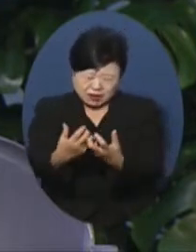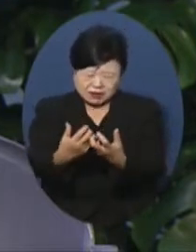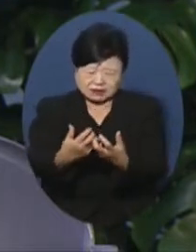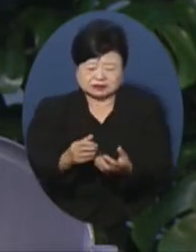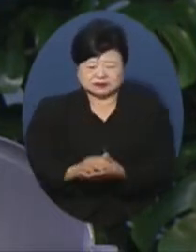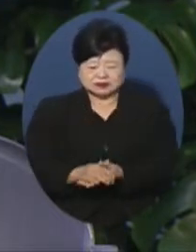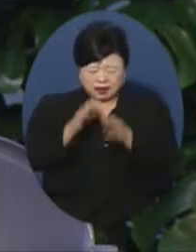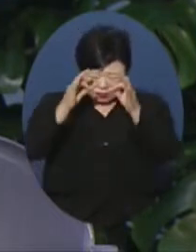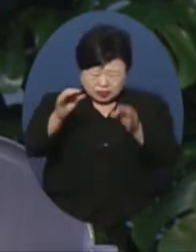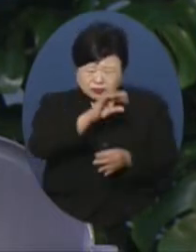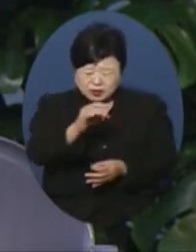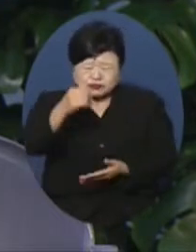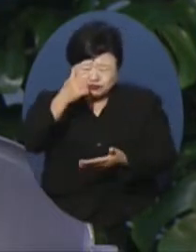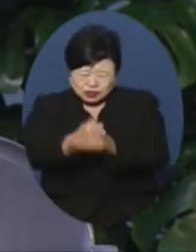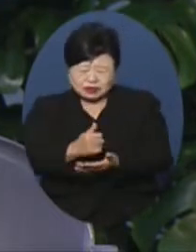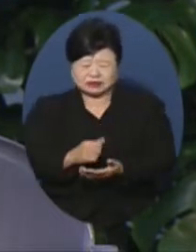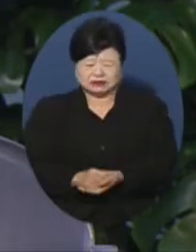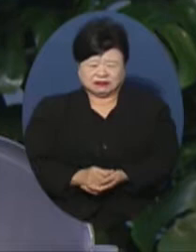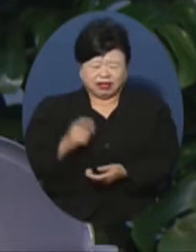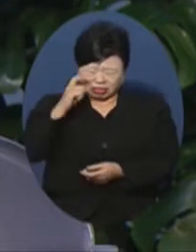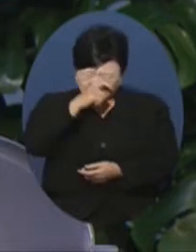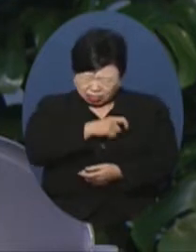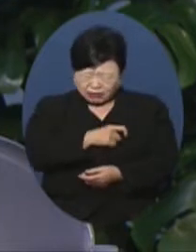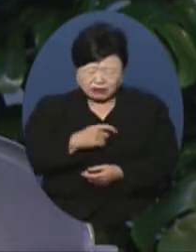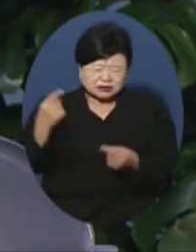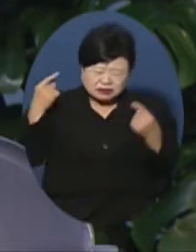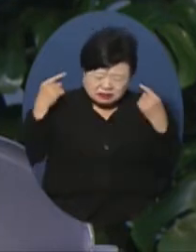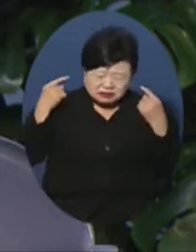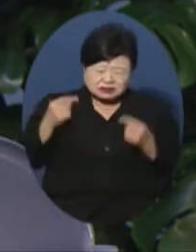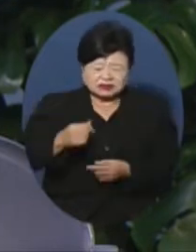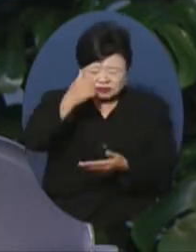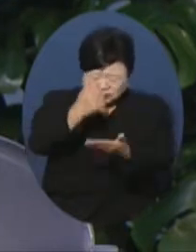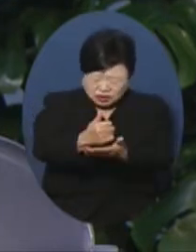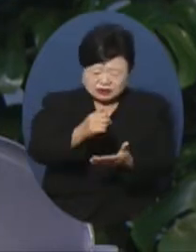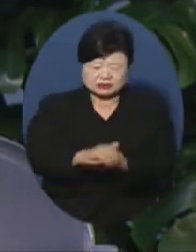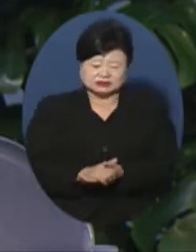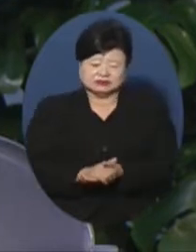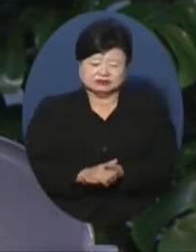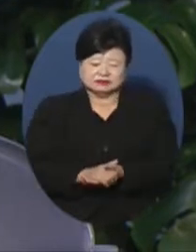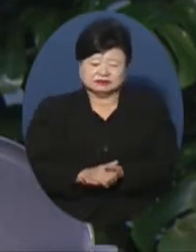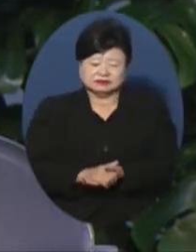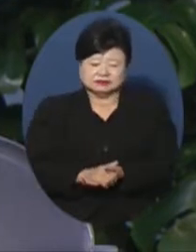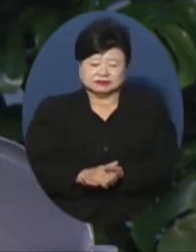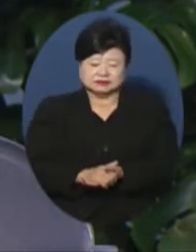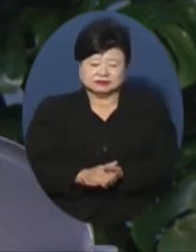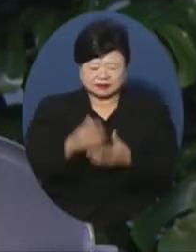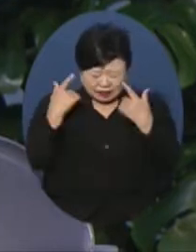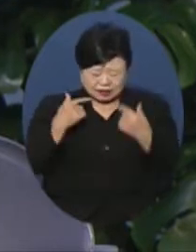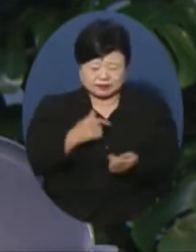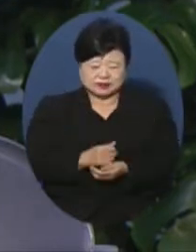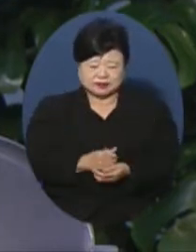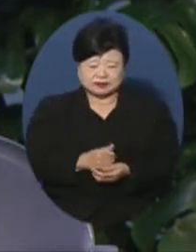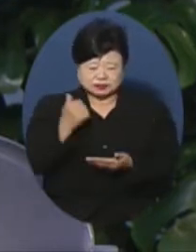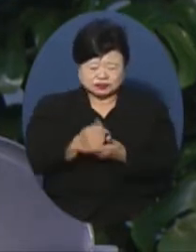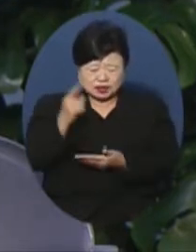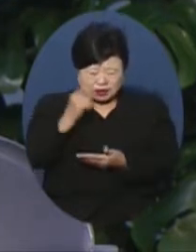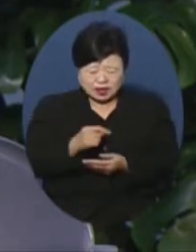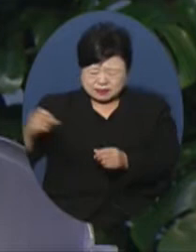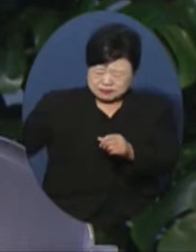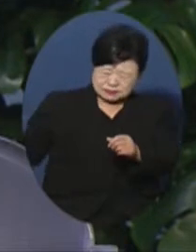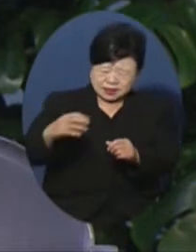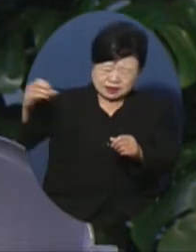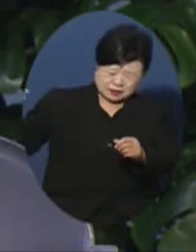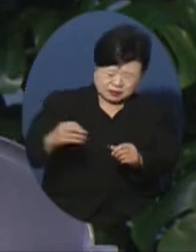차서 보는 것마다 죄요, 듣는 것마다 죄입니다. 날마다 죄악의